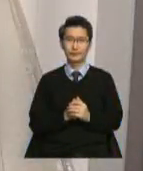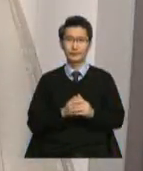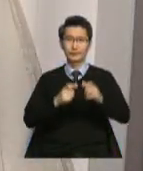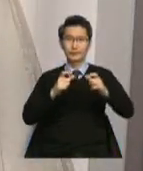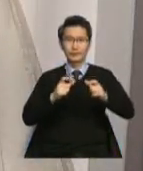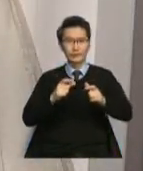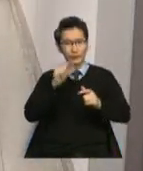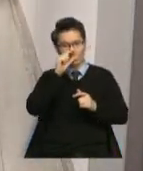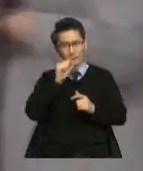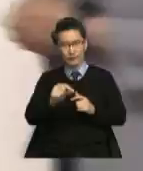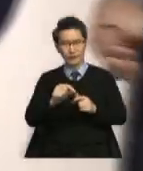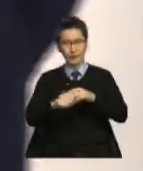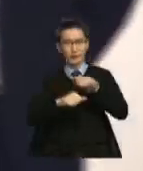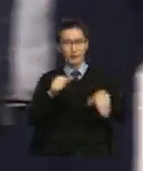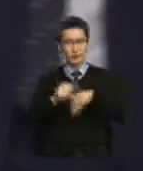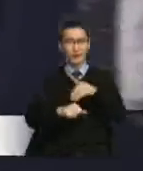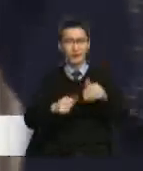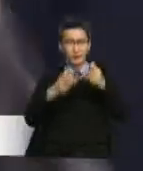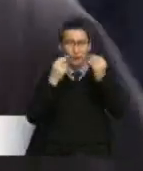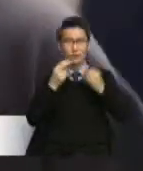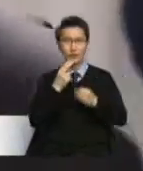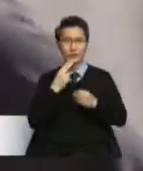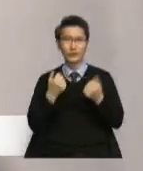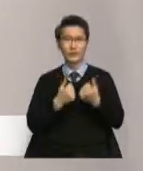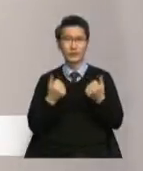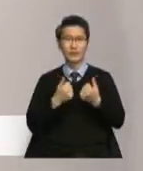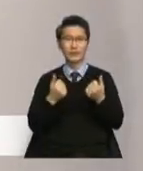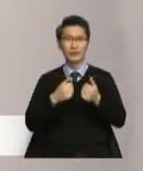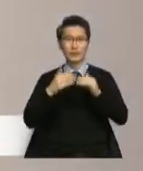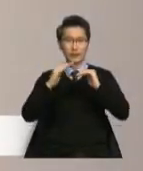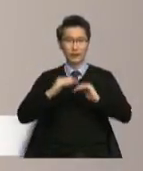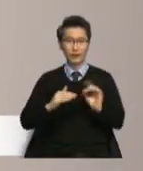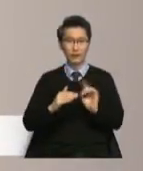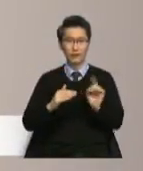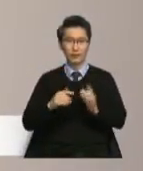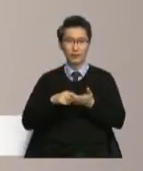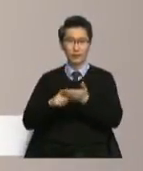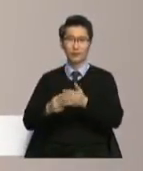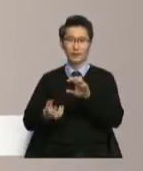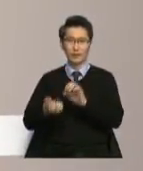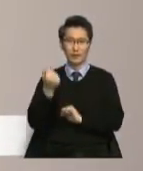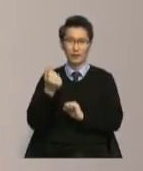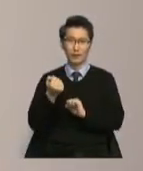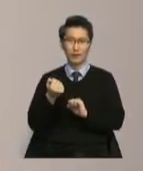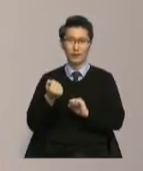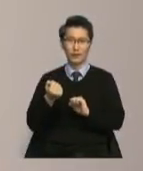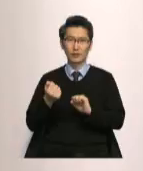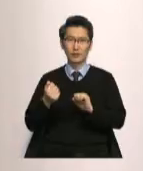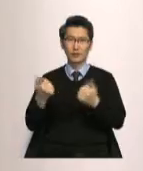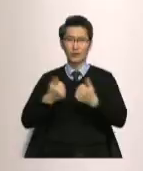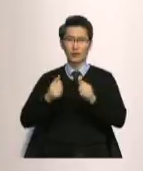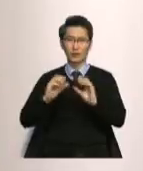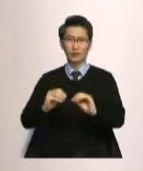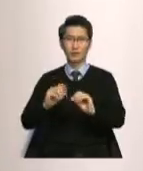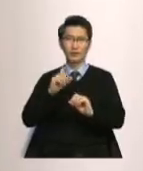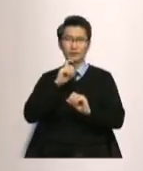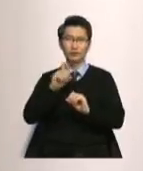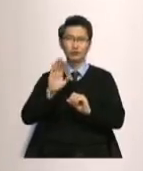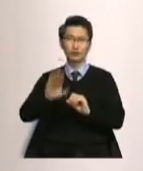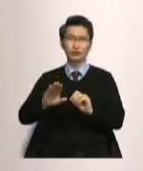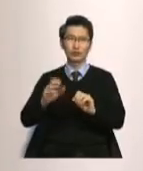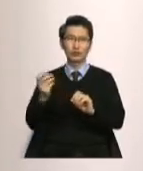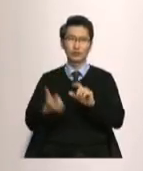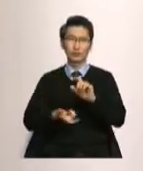민감한 사안임을 의식한 듯 비공개로 진행된 회의. 안건은 상정되자마자 정회가 선언됐고 10분 뒤